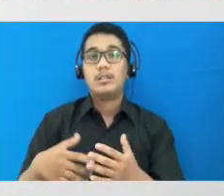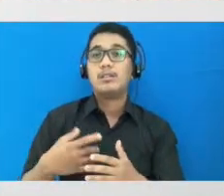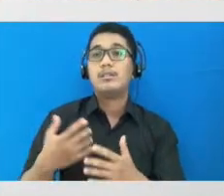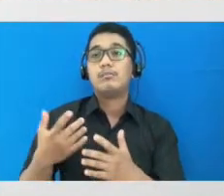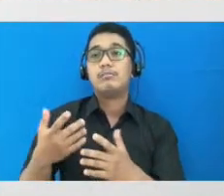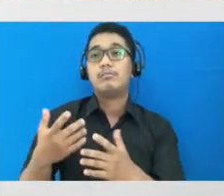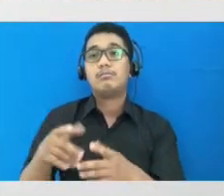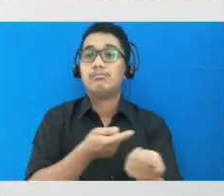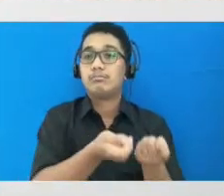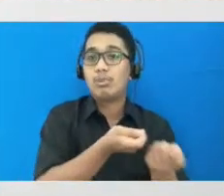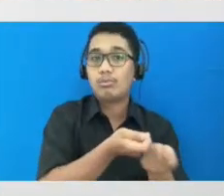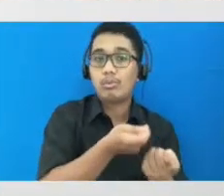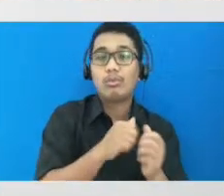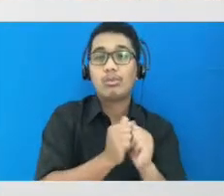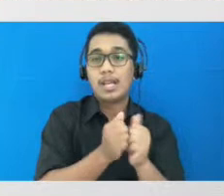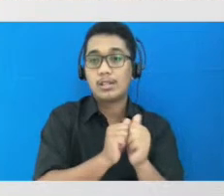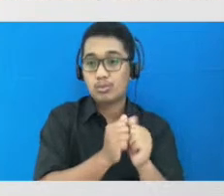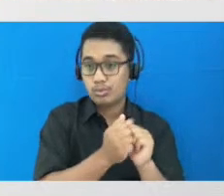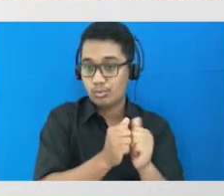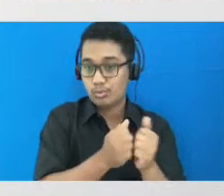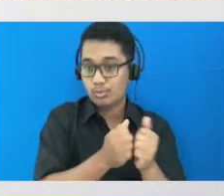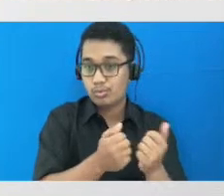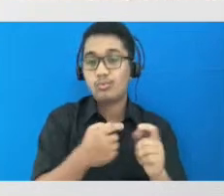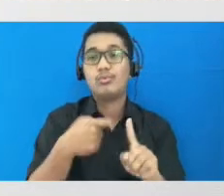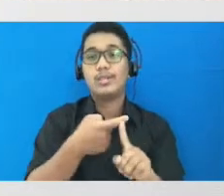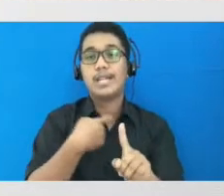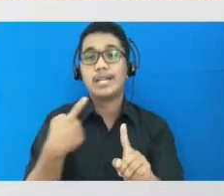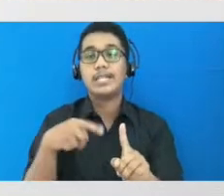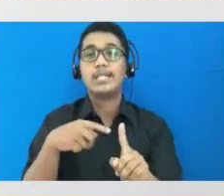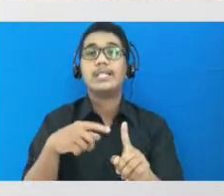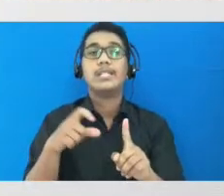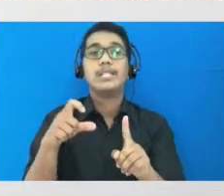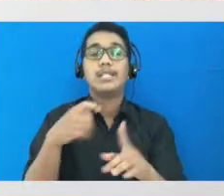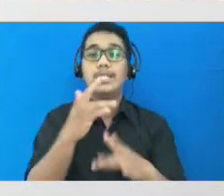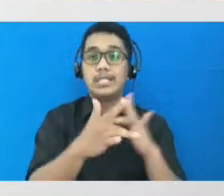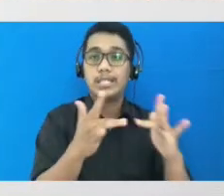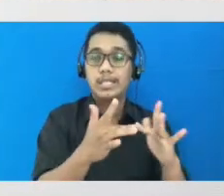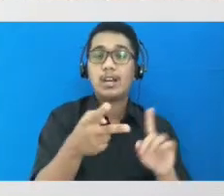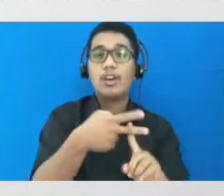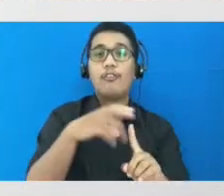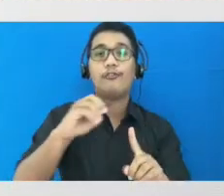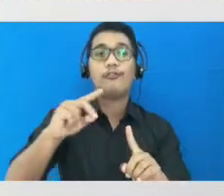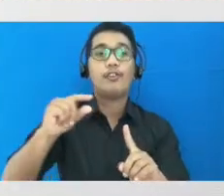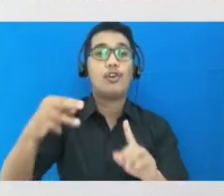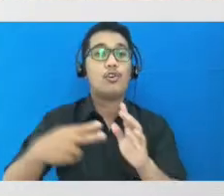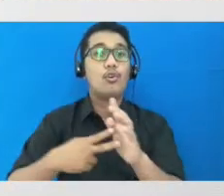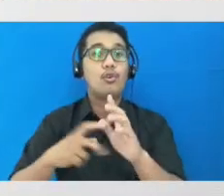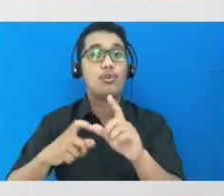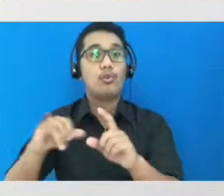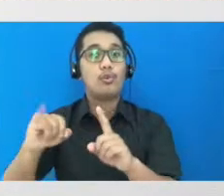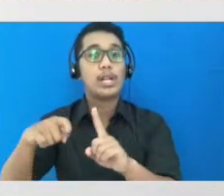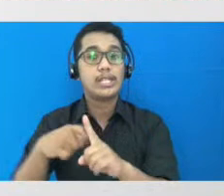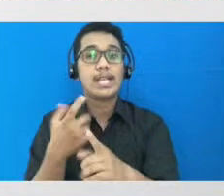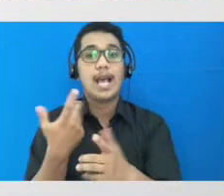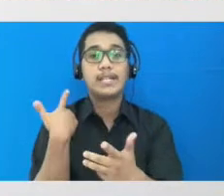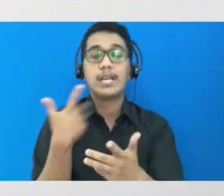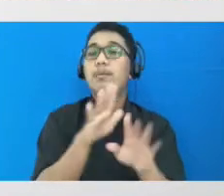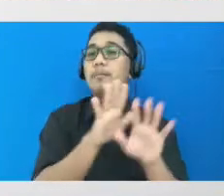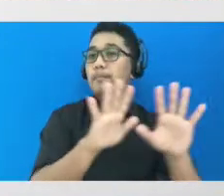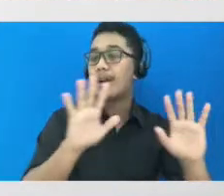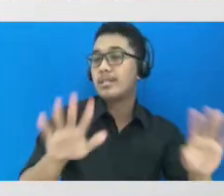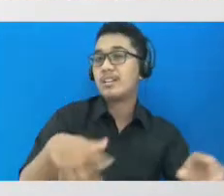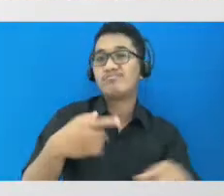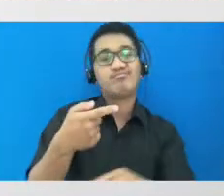kasus, utamanya dari sudut pandang digital forensik, kita melihat bahwa banyak kekurangan